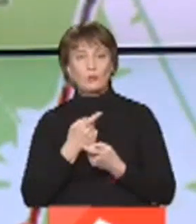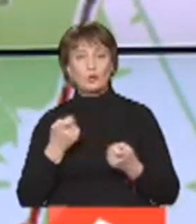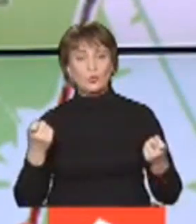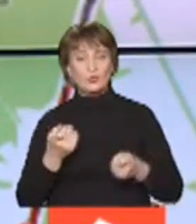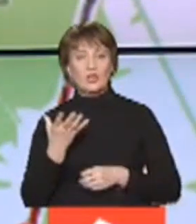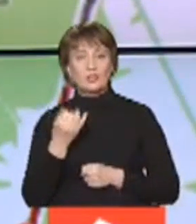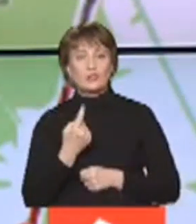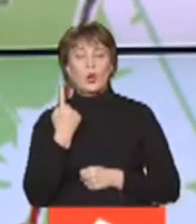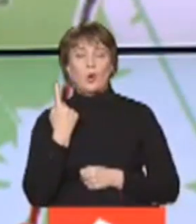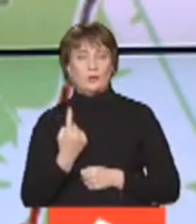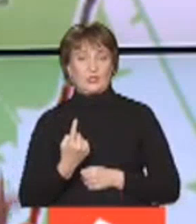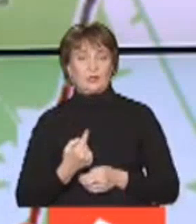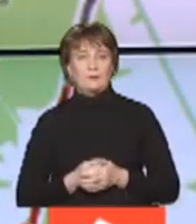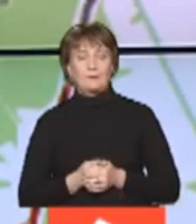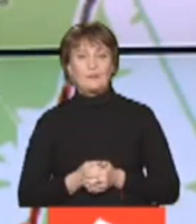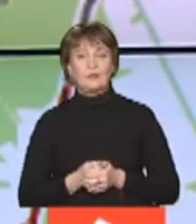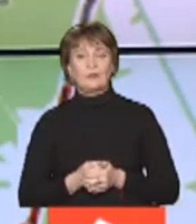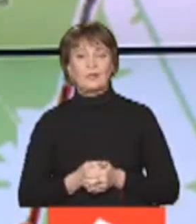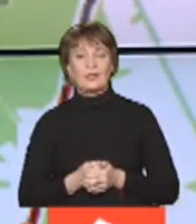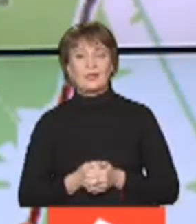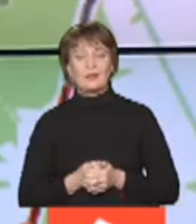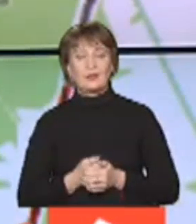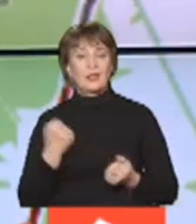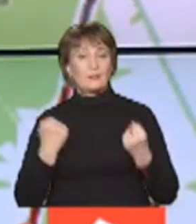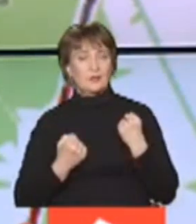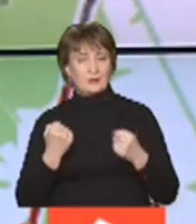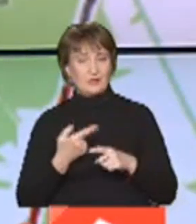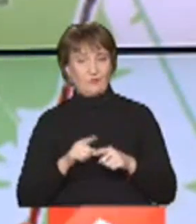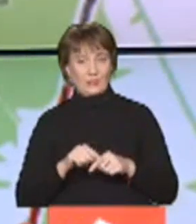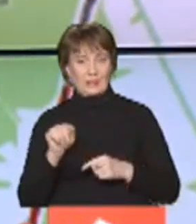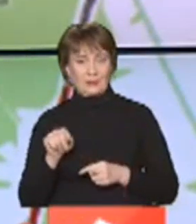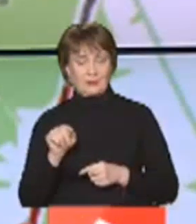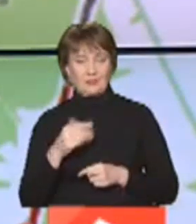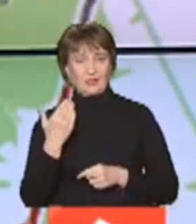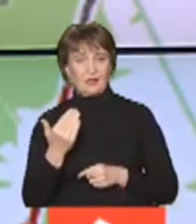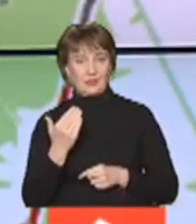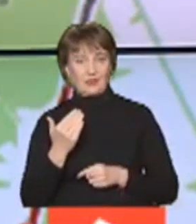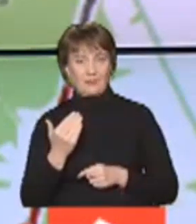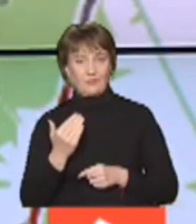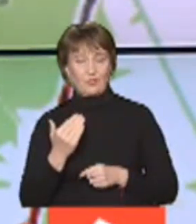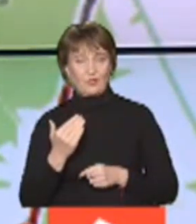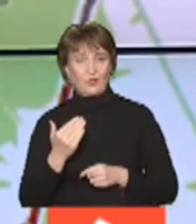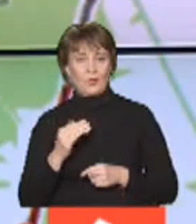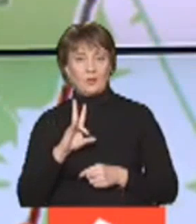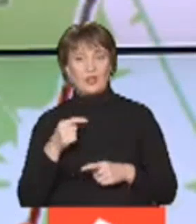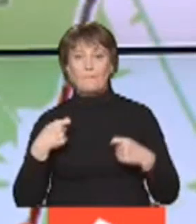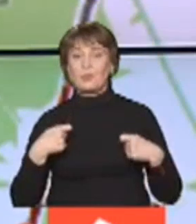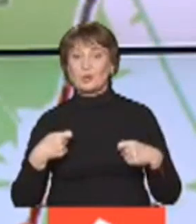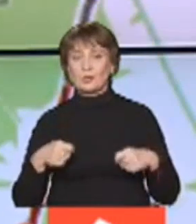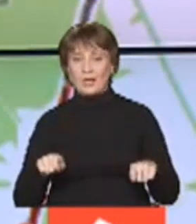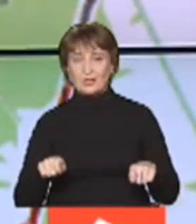і ще один скріншот із цього Ламборгіні. Його виставили на продажу